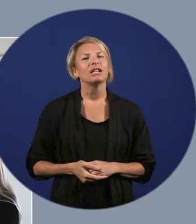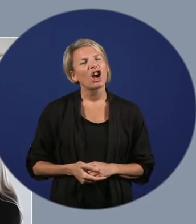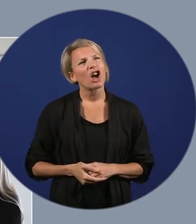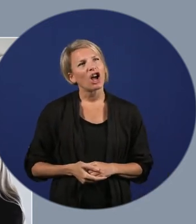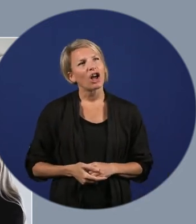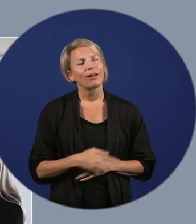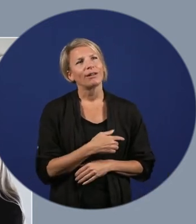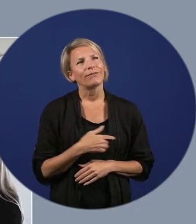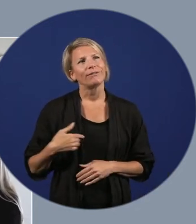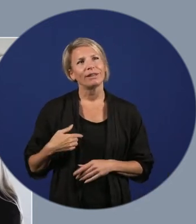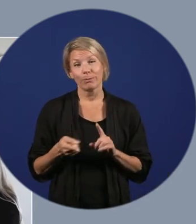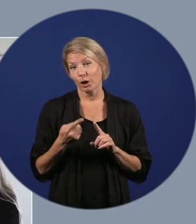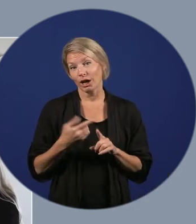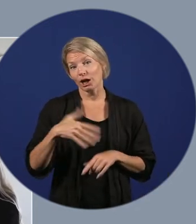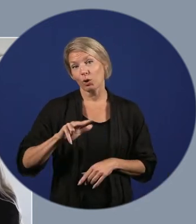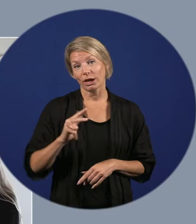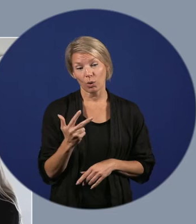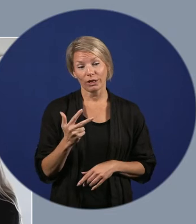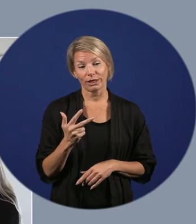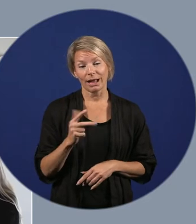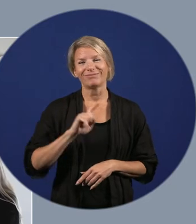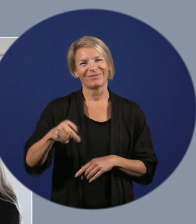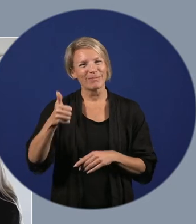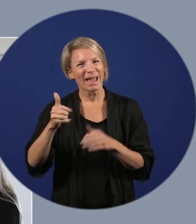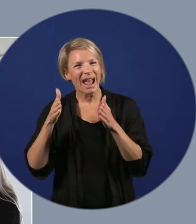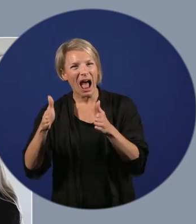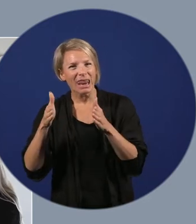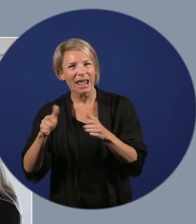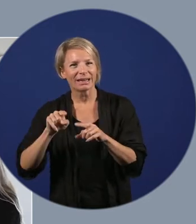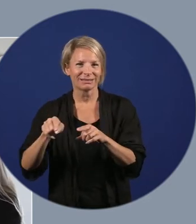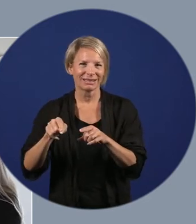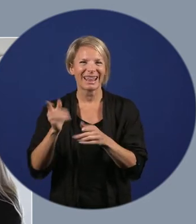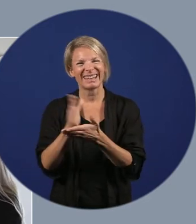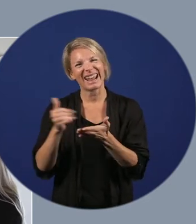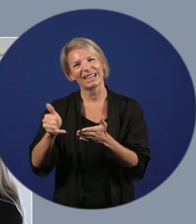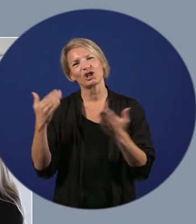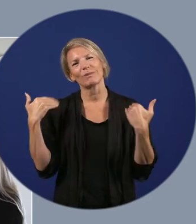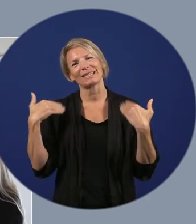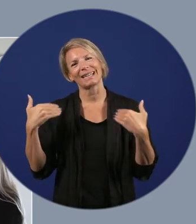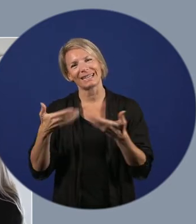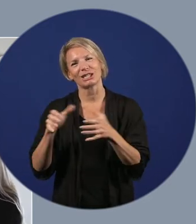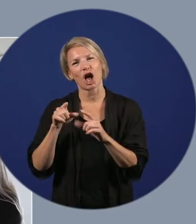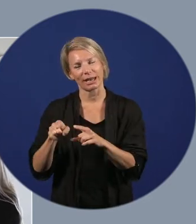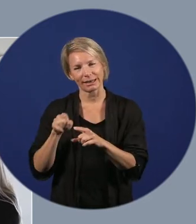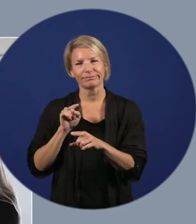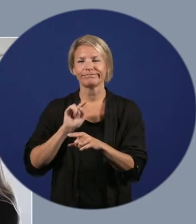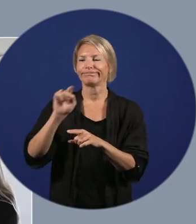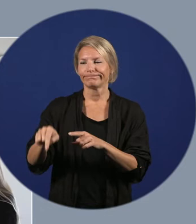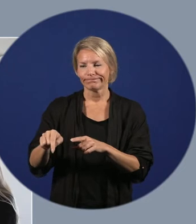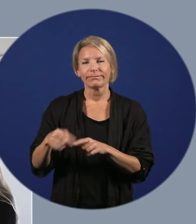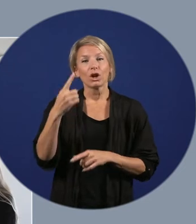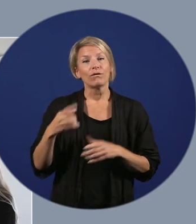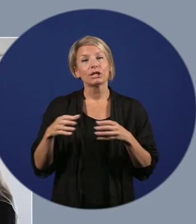vi började klockan 8 och så gick vi till B-hallen som är en liten del av vår gympasal. Så kom